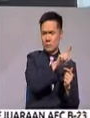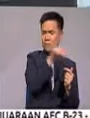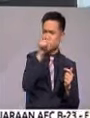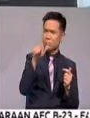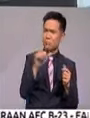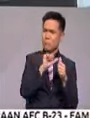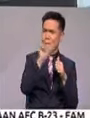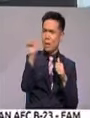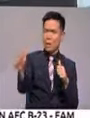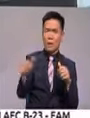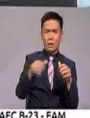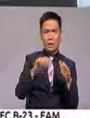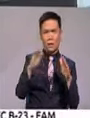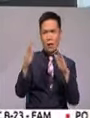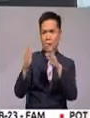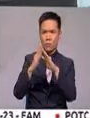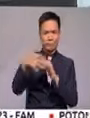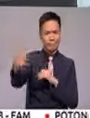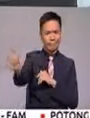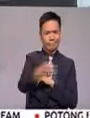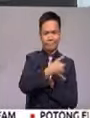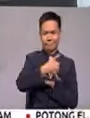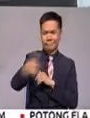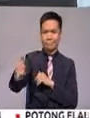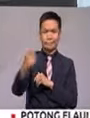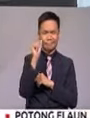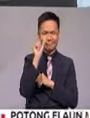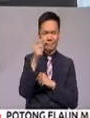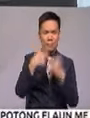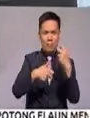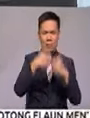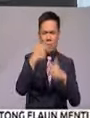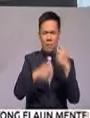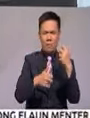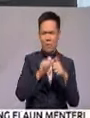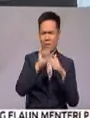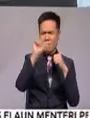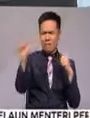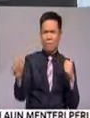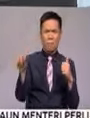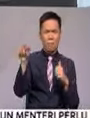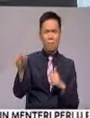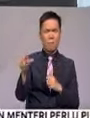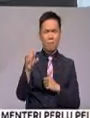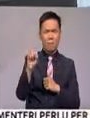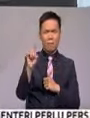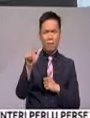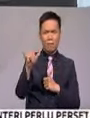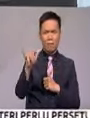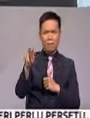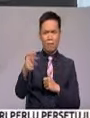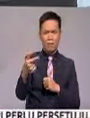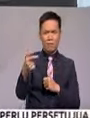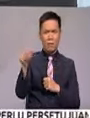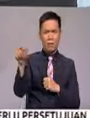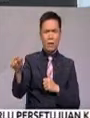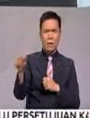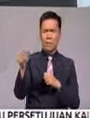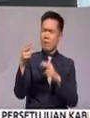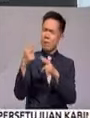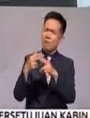ke pun ada problem lah Selayang. Jauh sangat. Jauh sangat. Tempat tu kat mana? Selayang Baduri